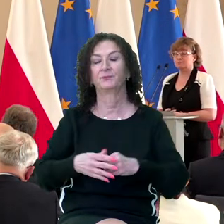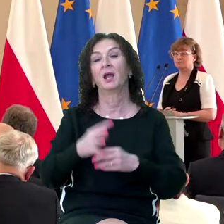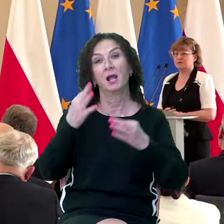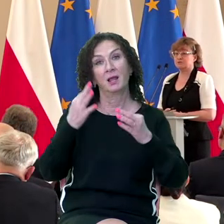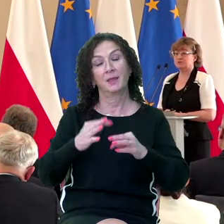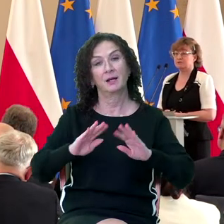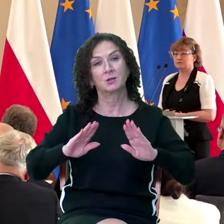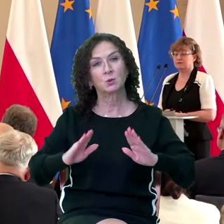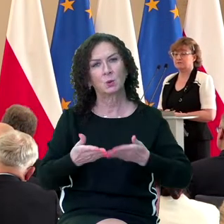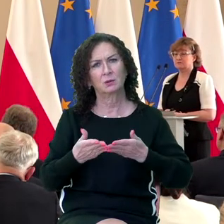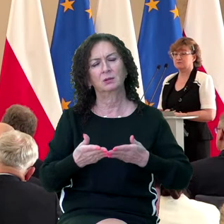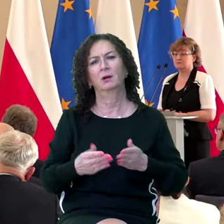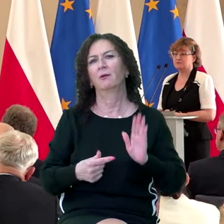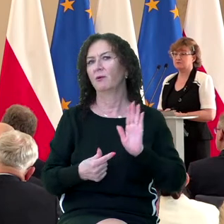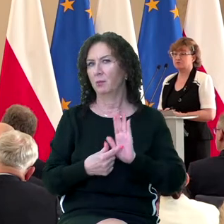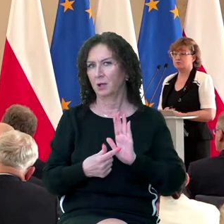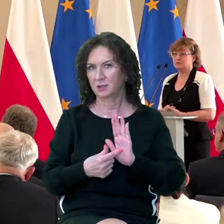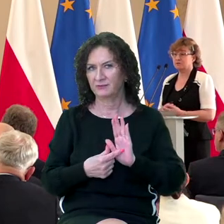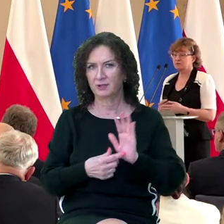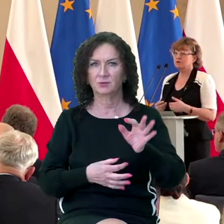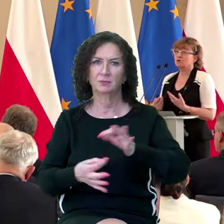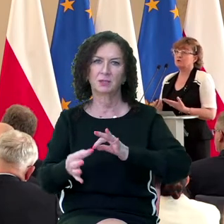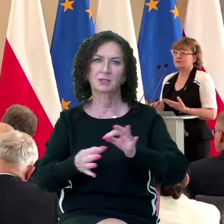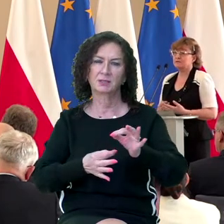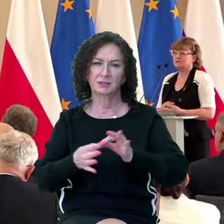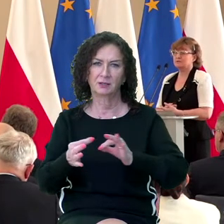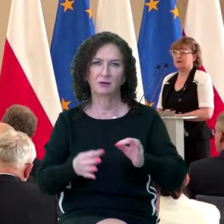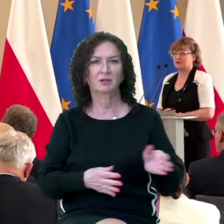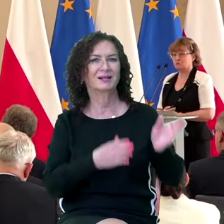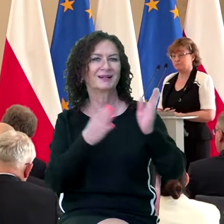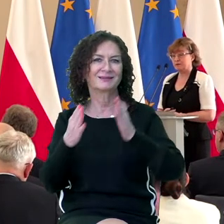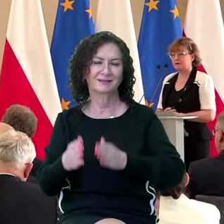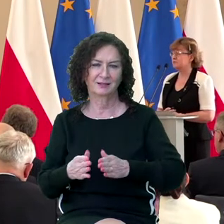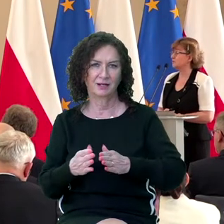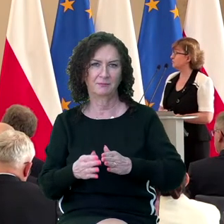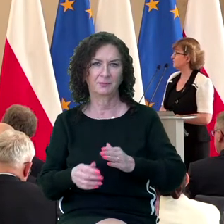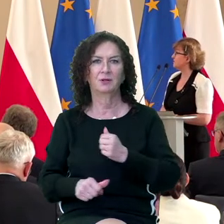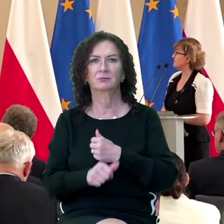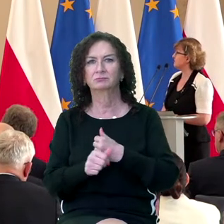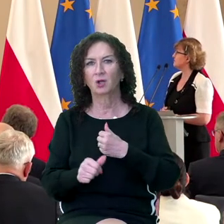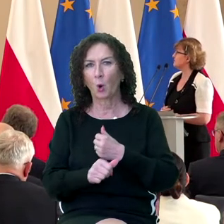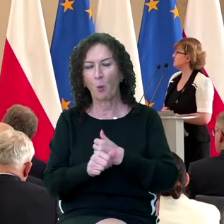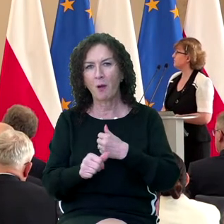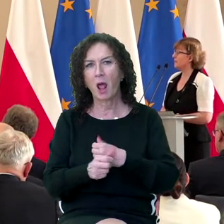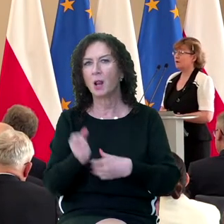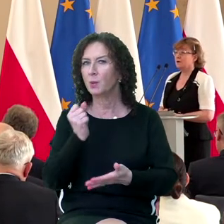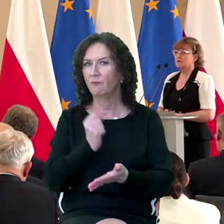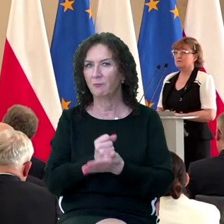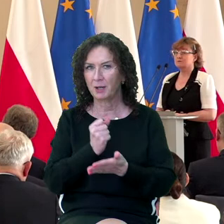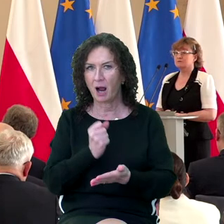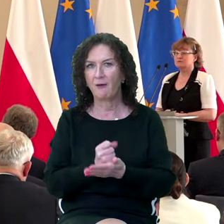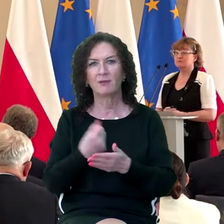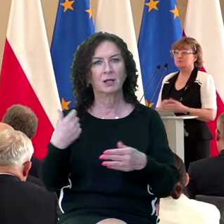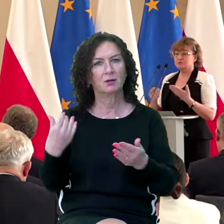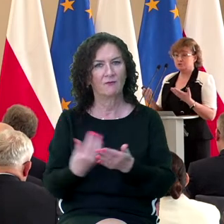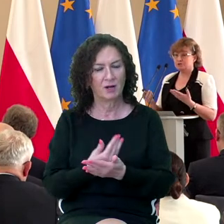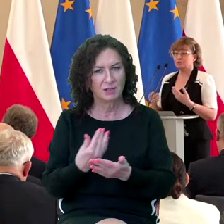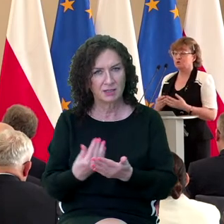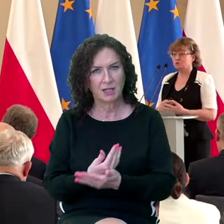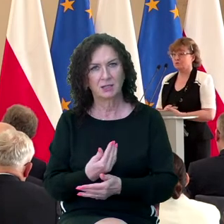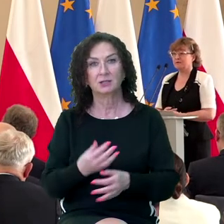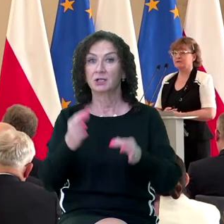Państwu właśnie historię kolejnych aktów prawnych, nowelizacji. Byli